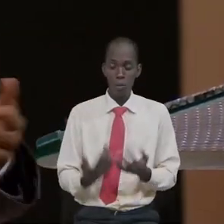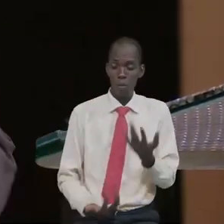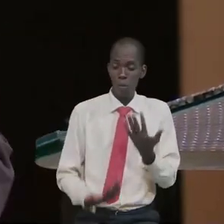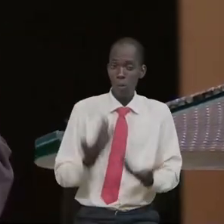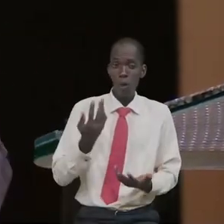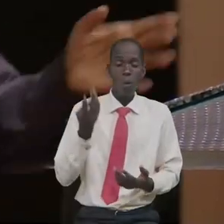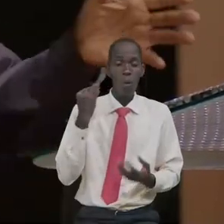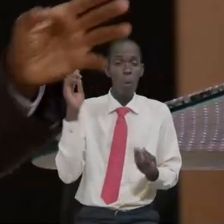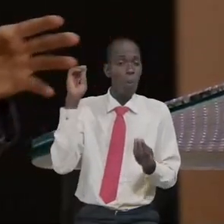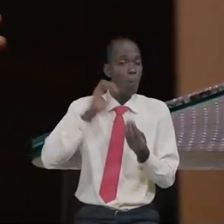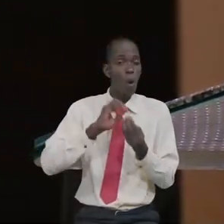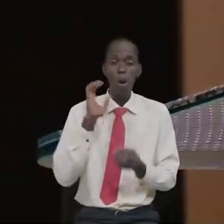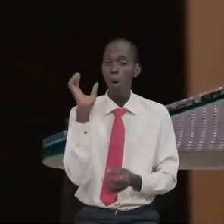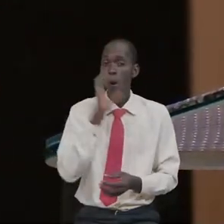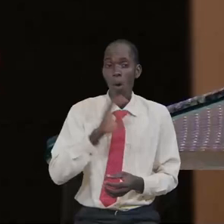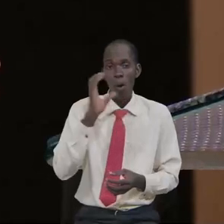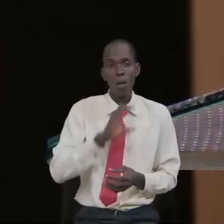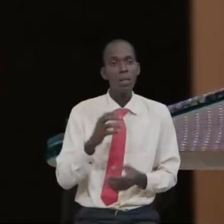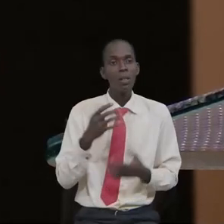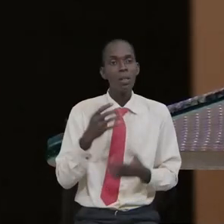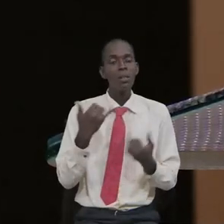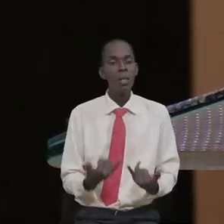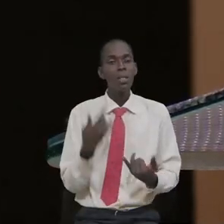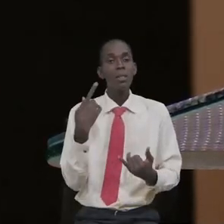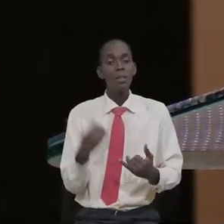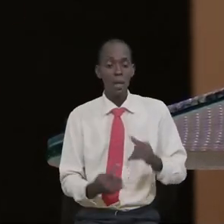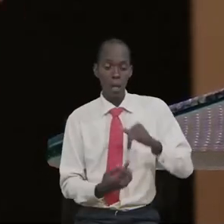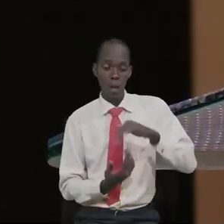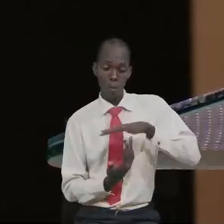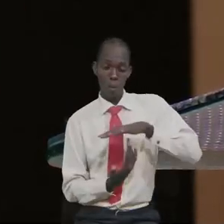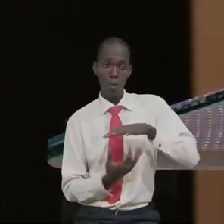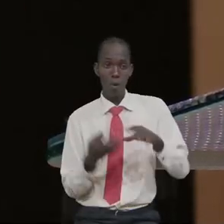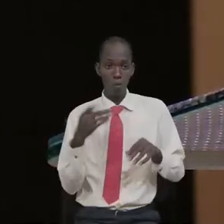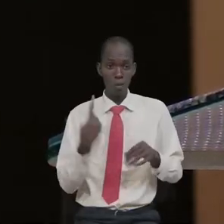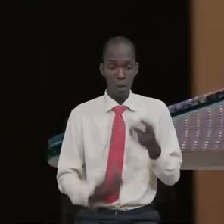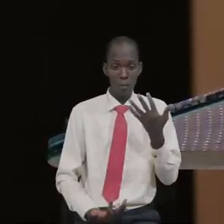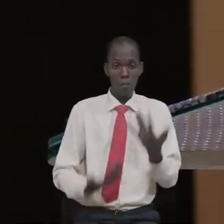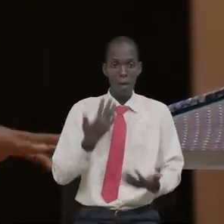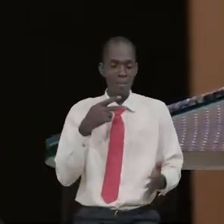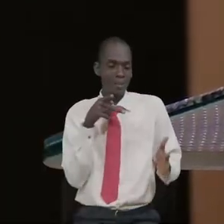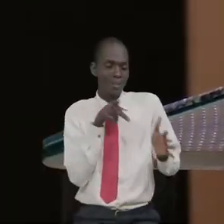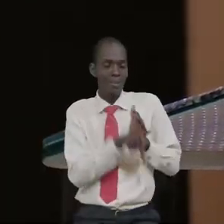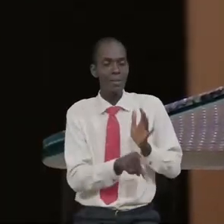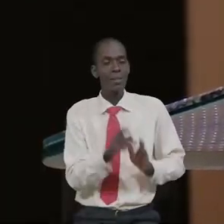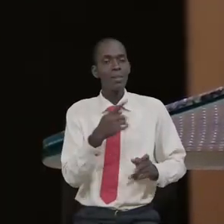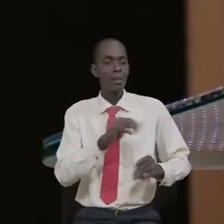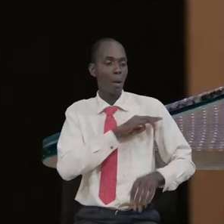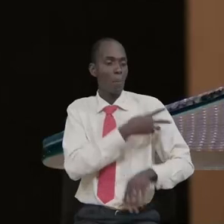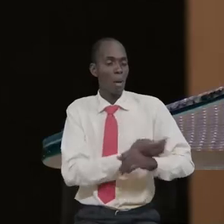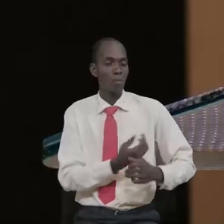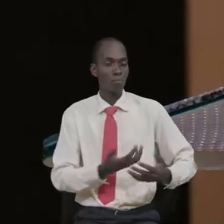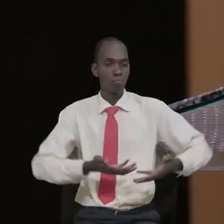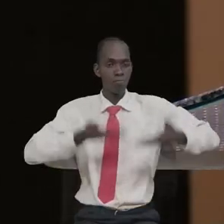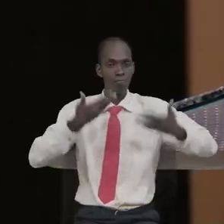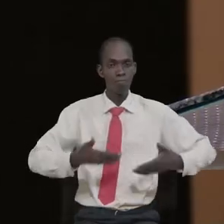était extraordinairement chauffée, la flamme tua les hommes qui y avaient jeté